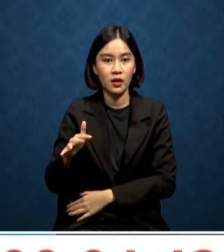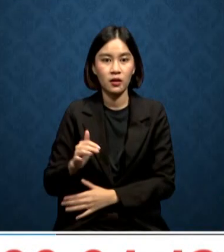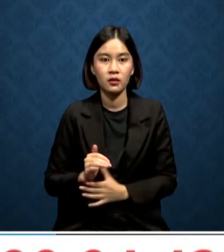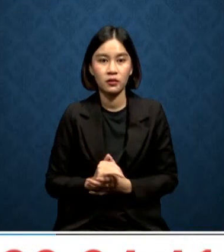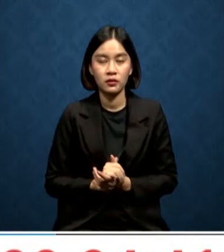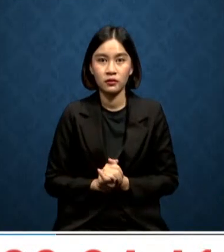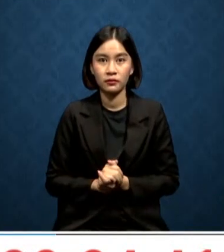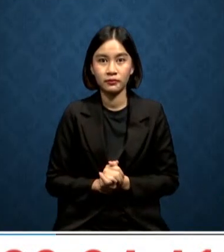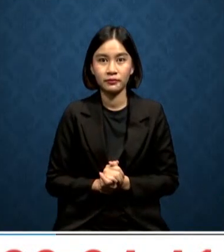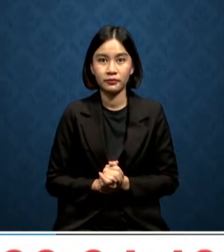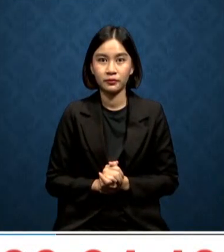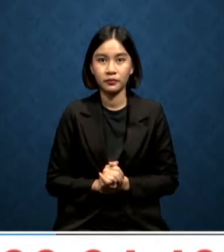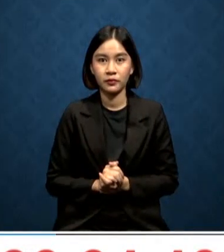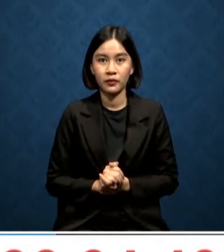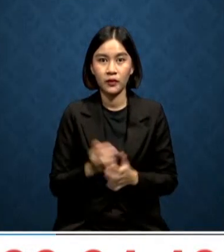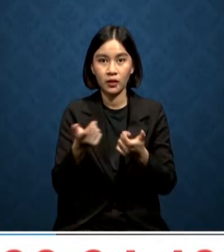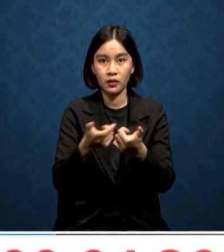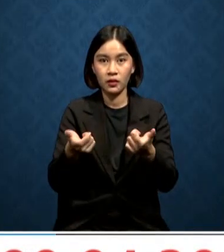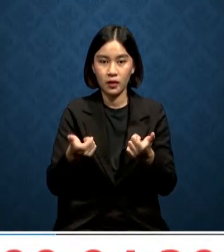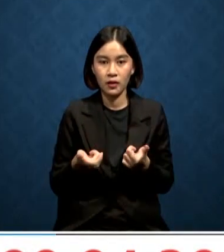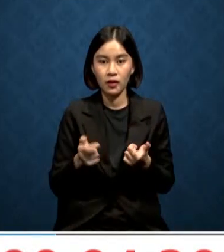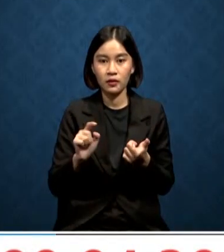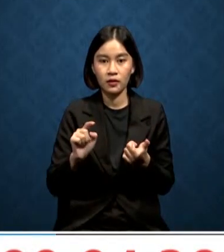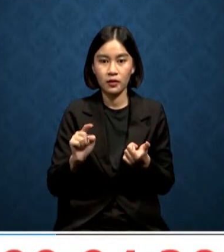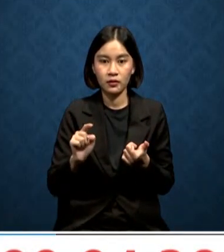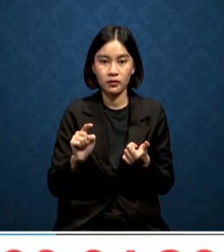ครับจากรายงาน